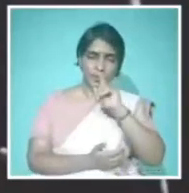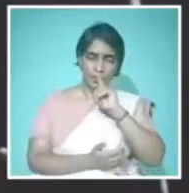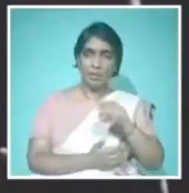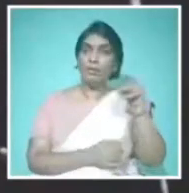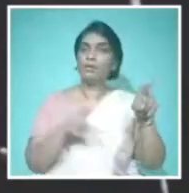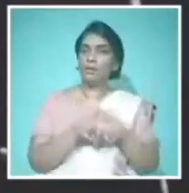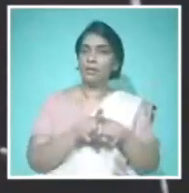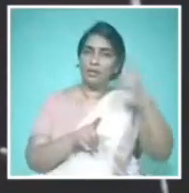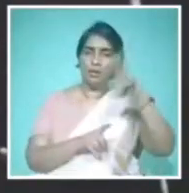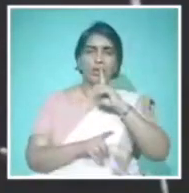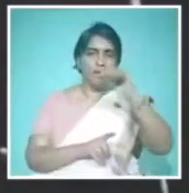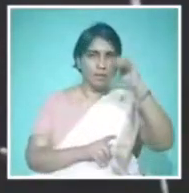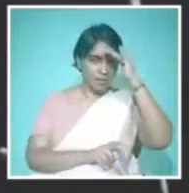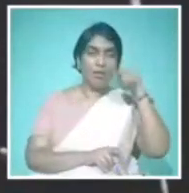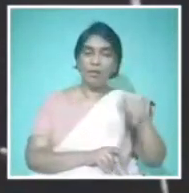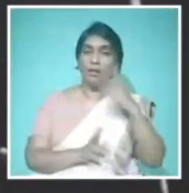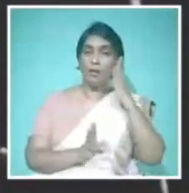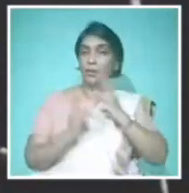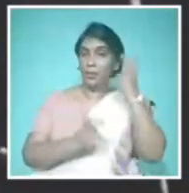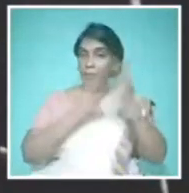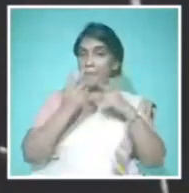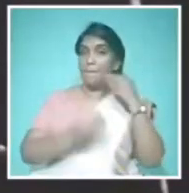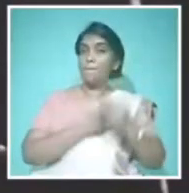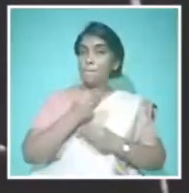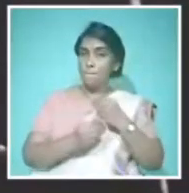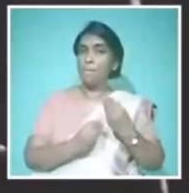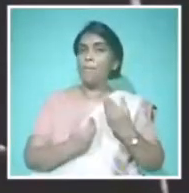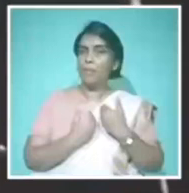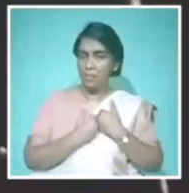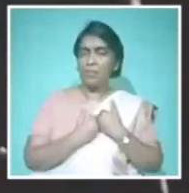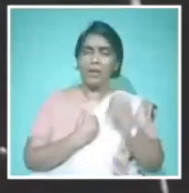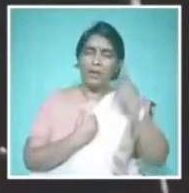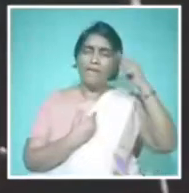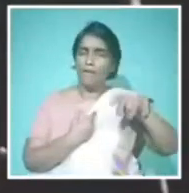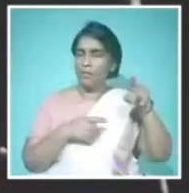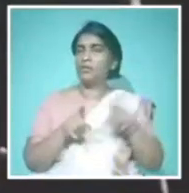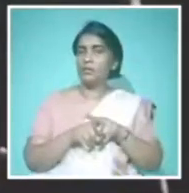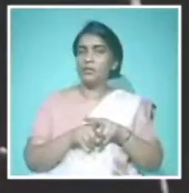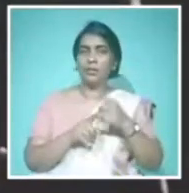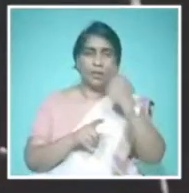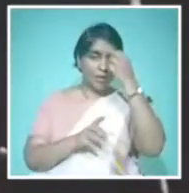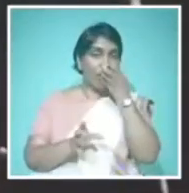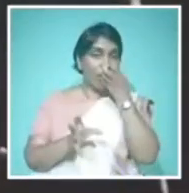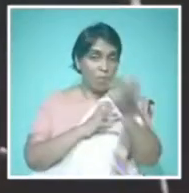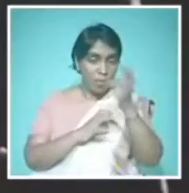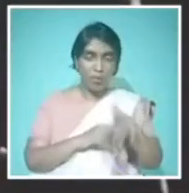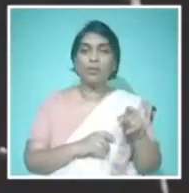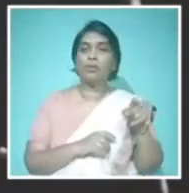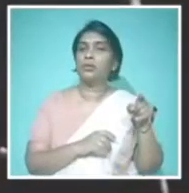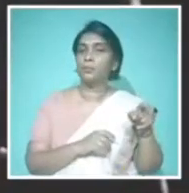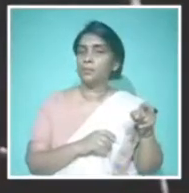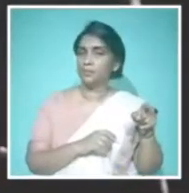रहने ए वक्त में नियोजित आता ना कि तुमने मैं संचार कर्मांते अपने अभी अभी विश्वास करना पास कीर्ति प्रहार ऐसा